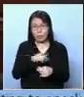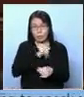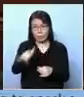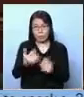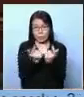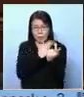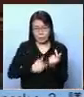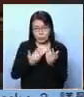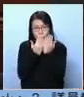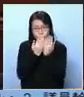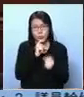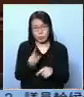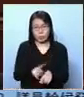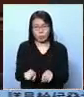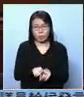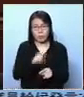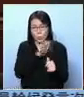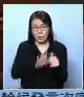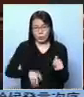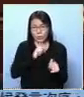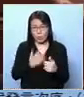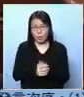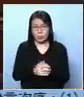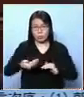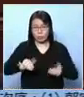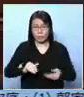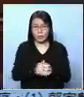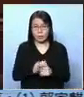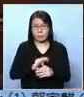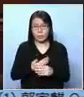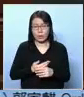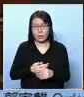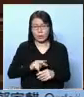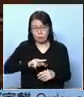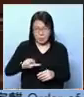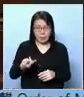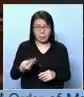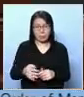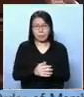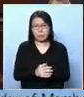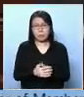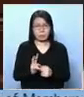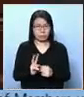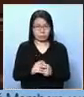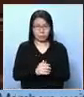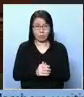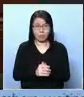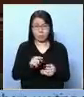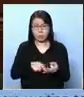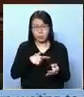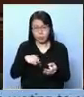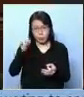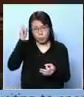啦，又会唔会影响到你啊？可能就影响调翻转头180度走。咁啊，郭荣亨有冇去